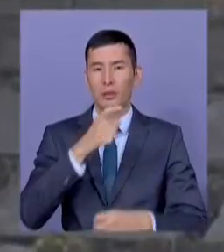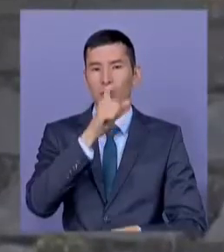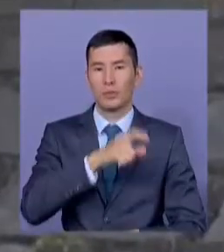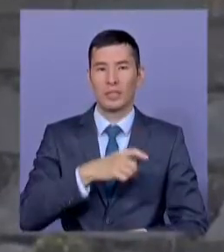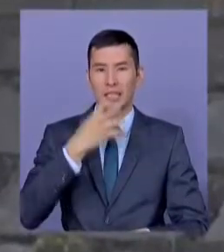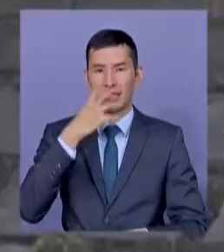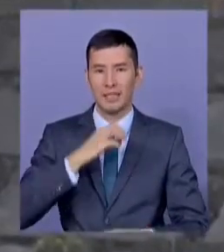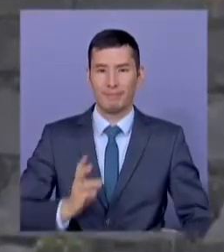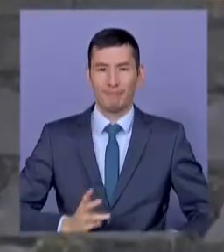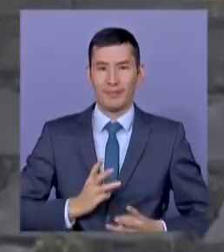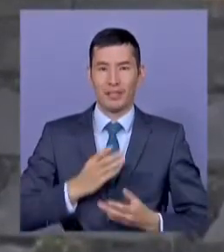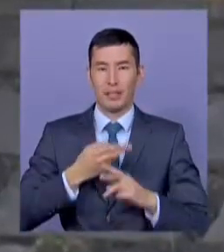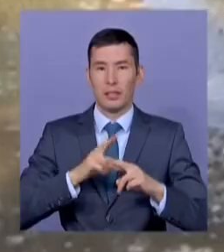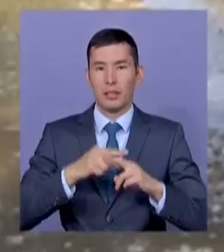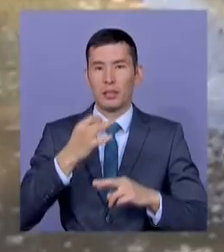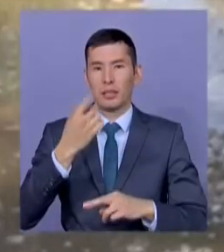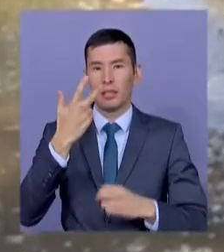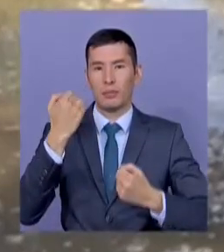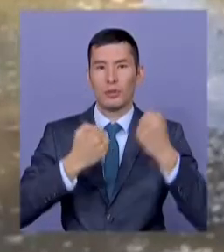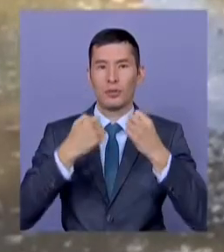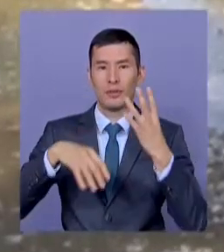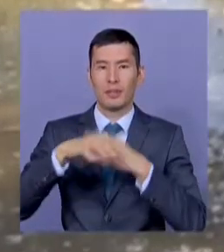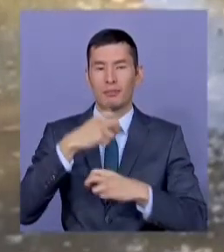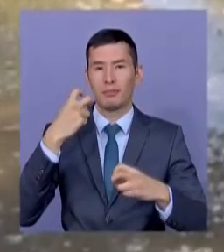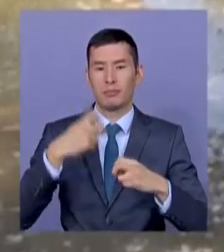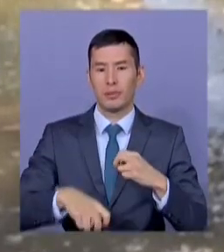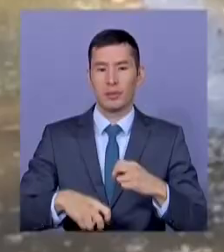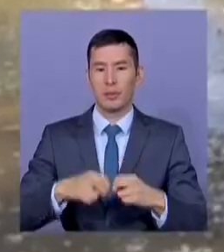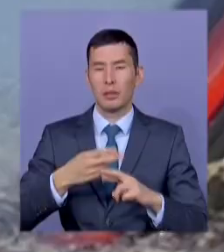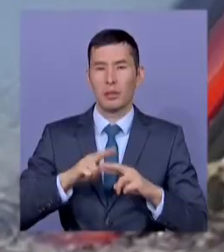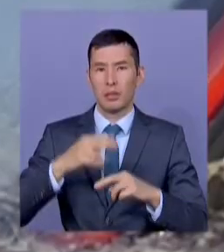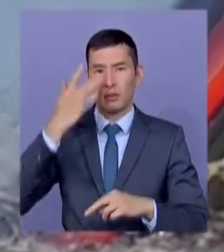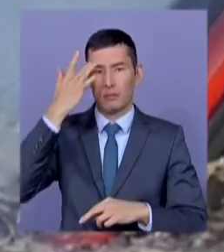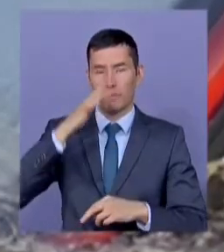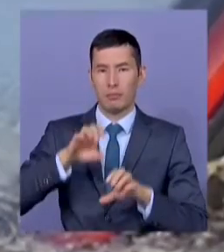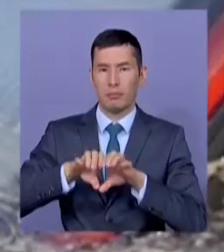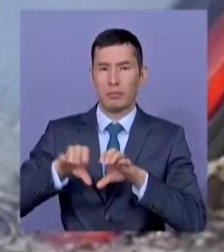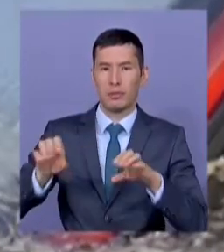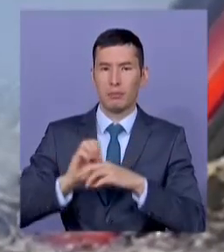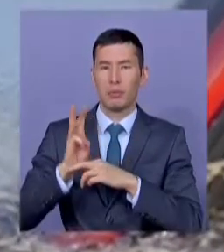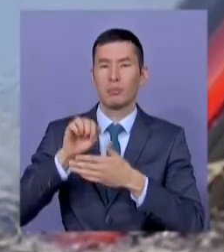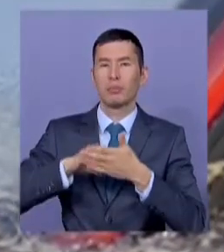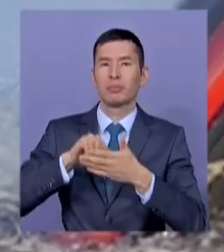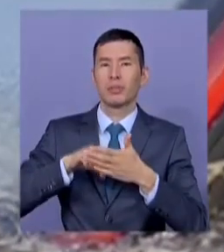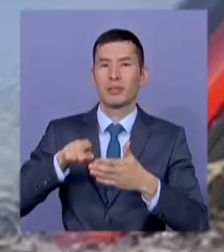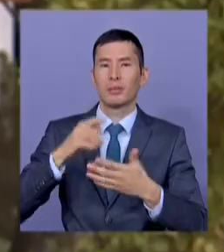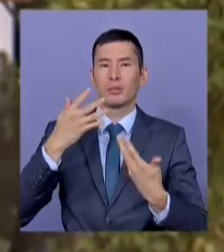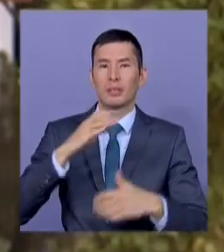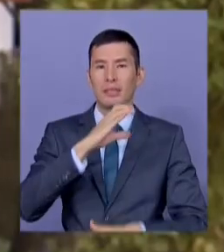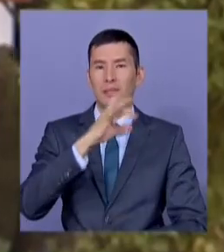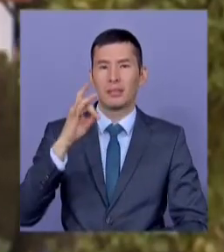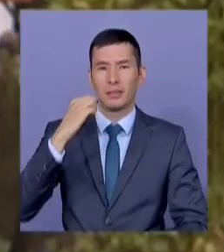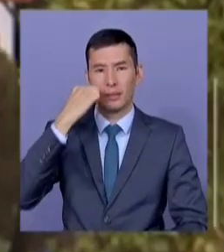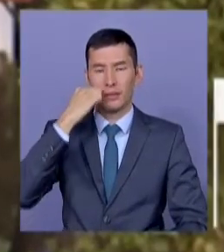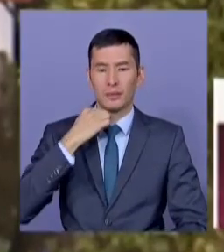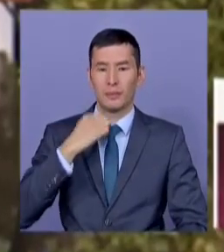ожоги. Пострадало также три автомашины. Причина неожиданных прорывов, говорят тепловики, в изношенности труб. Несмотря на то, что она прошла